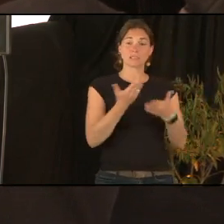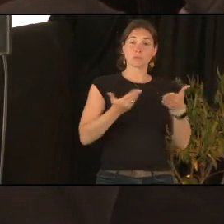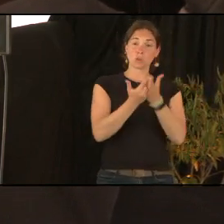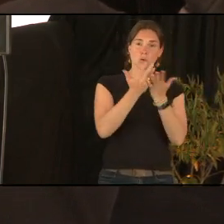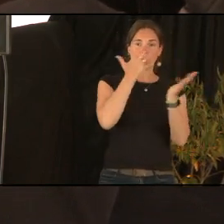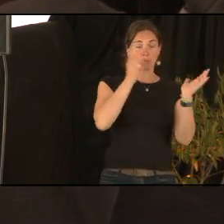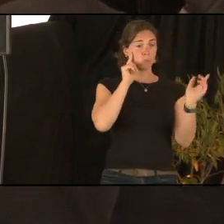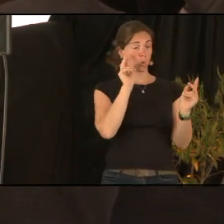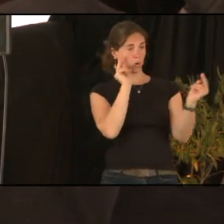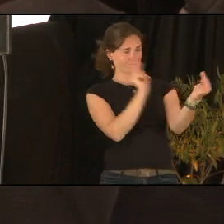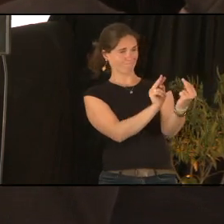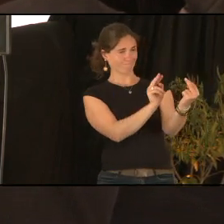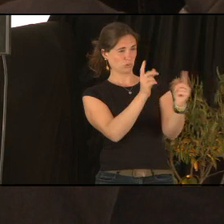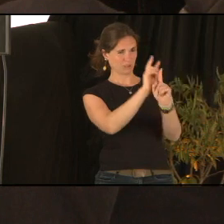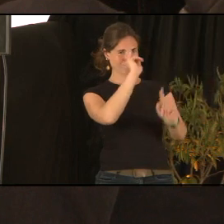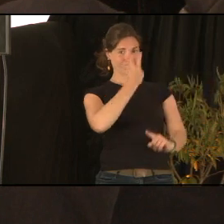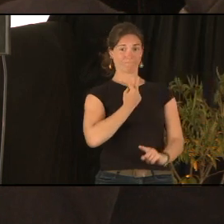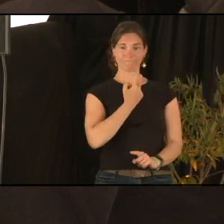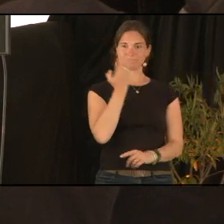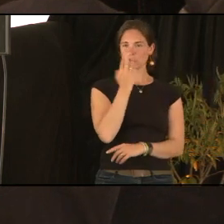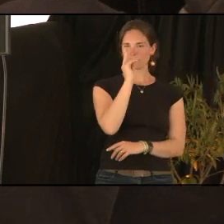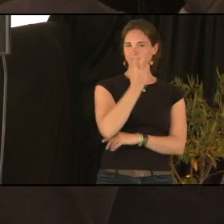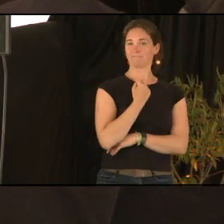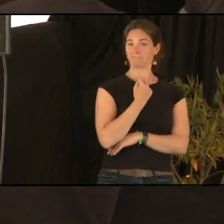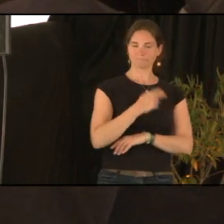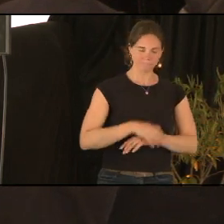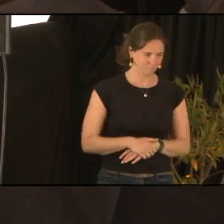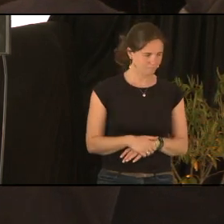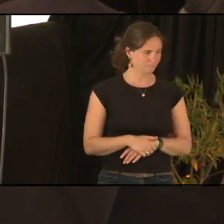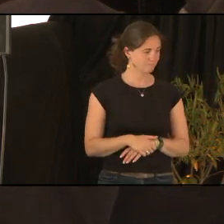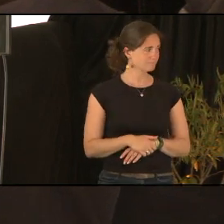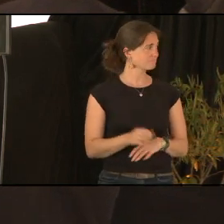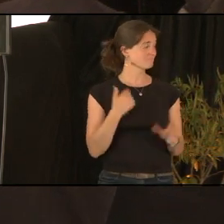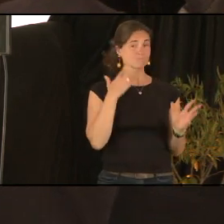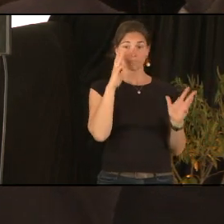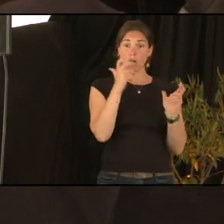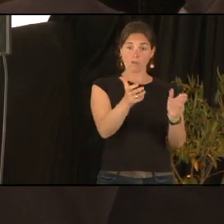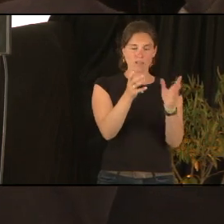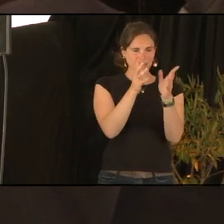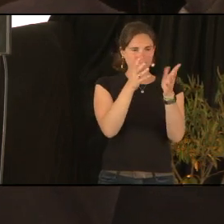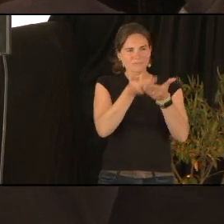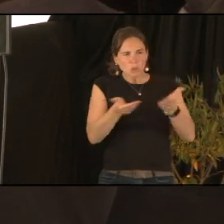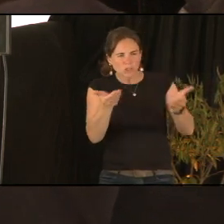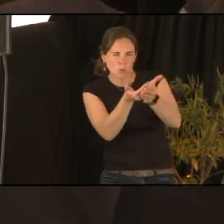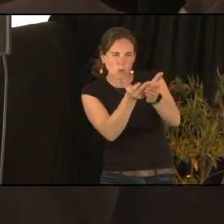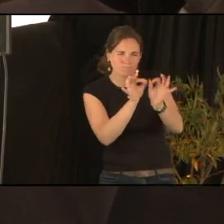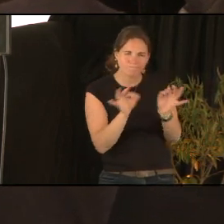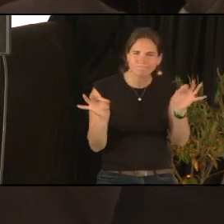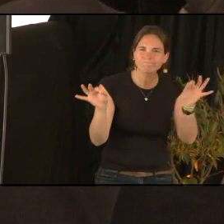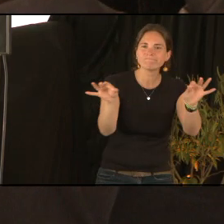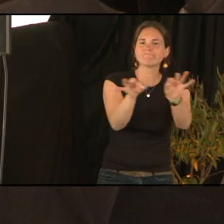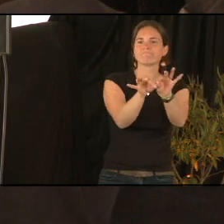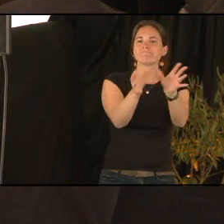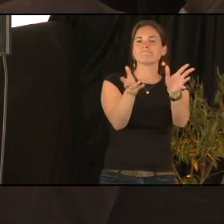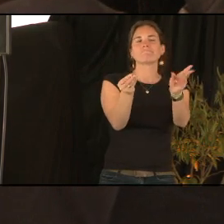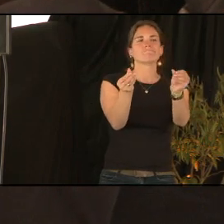aussi l'introspection à laquelle ils vont être nécessairement livrés. Donc je voulais un territoire comme ça qui soit